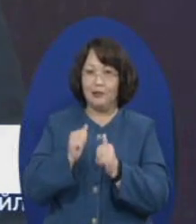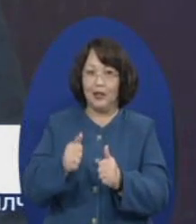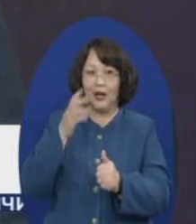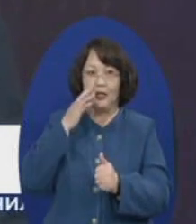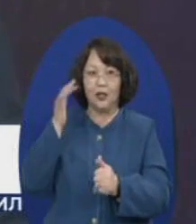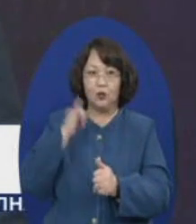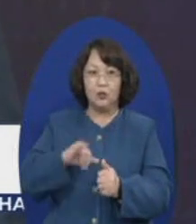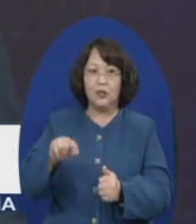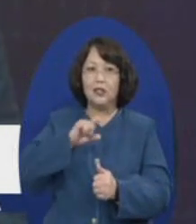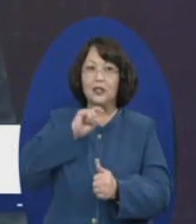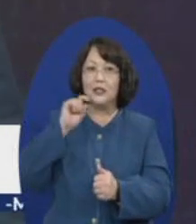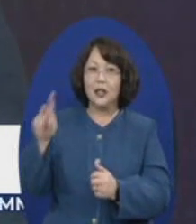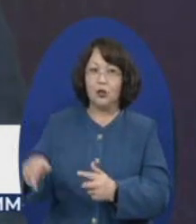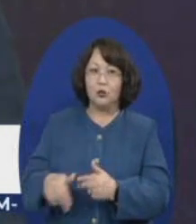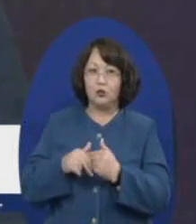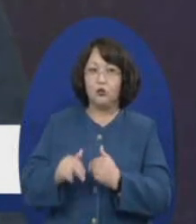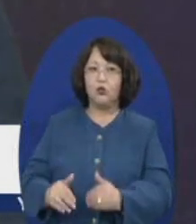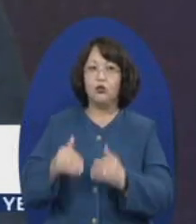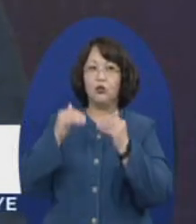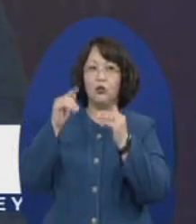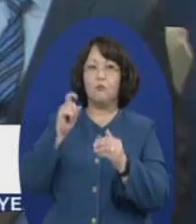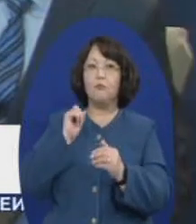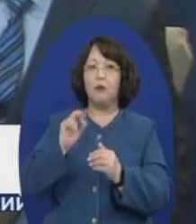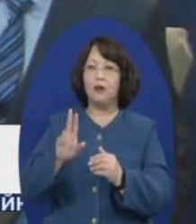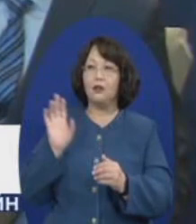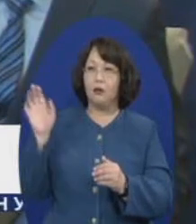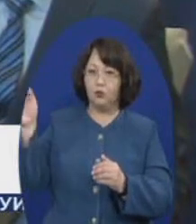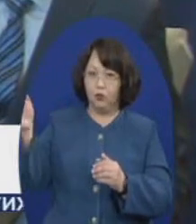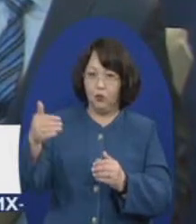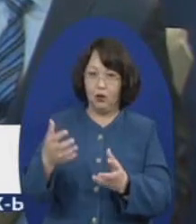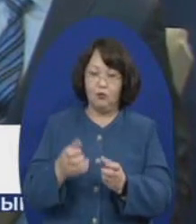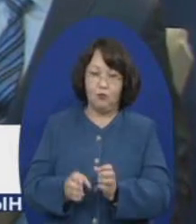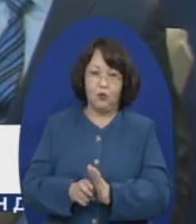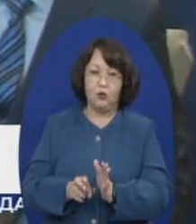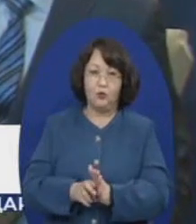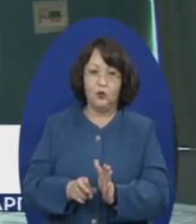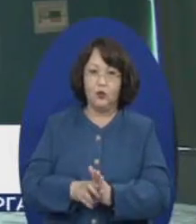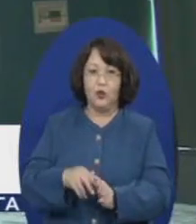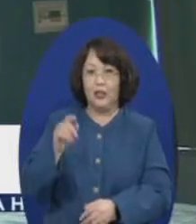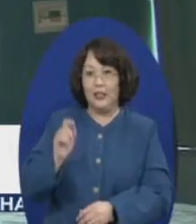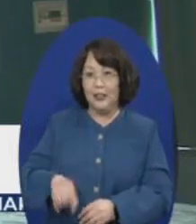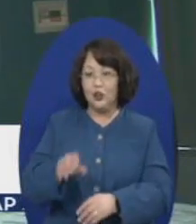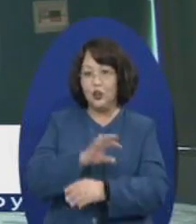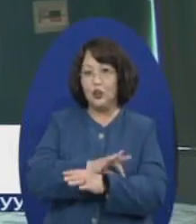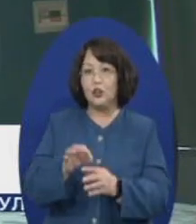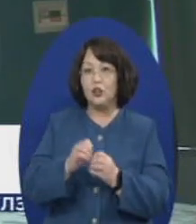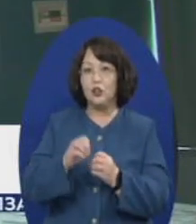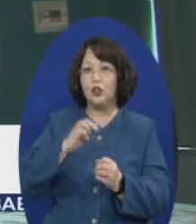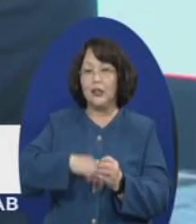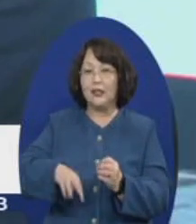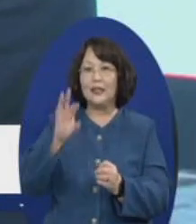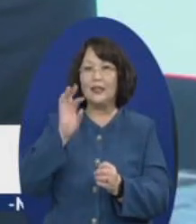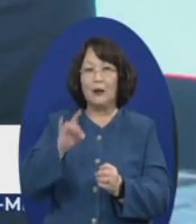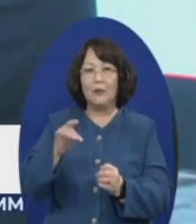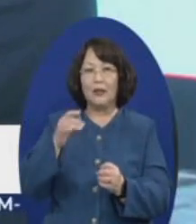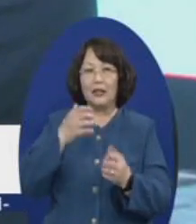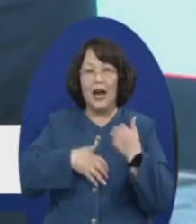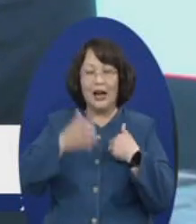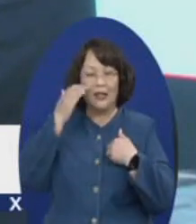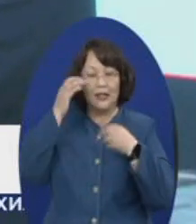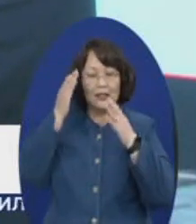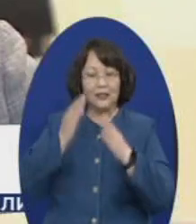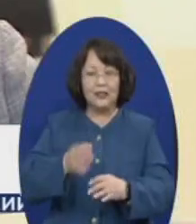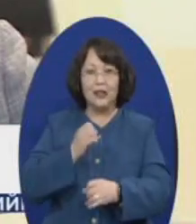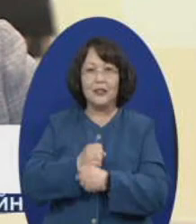тусламжийг хөдөлгөх хөгжлийн банкар дамжуулаад энэ төслийг бол цаггүй болно. Монгол ганц зохицуулбар төслийг хэрэгжүүлэхийн тулд ямар тулгымдсан асуудлууд байна